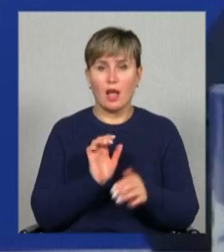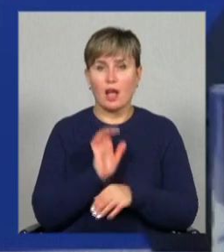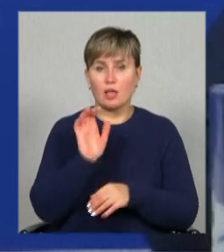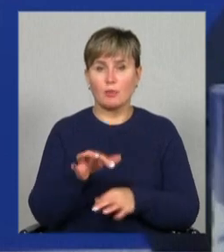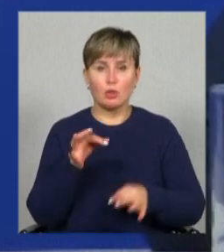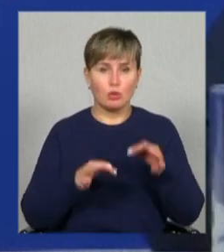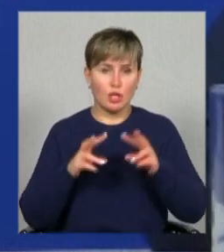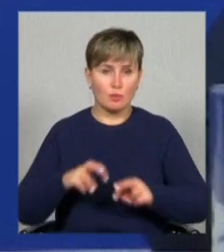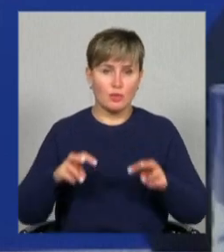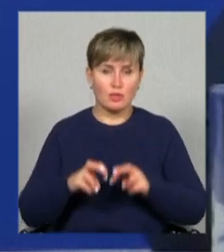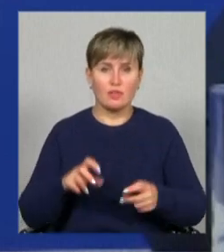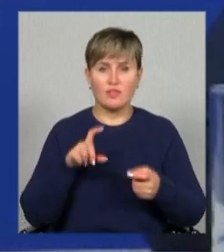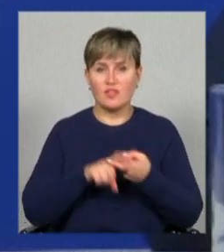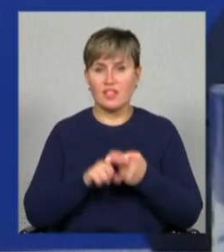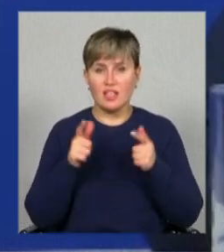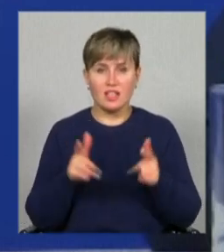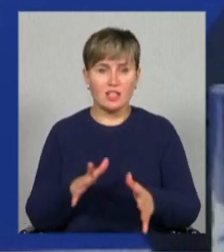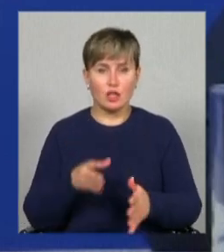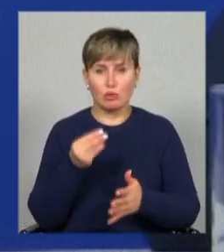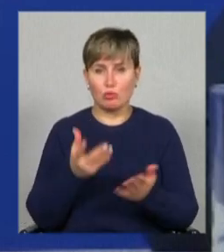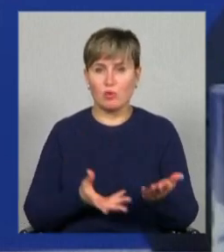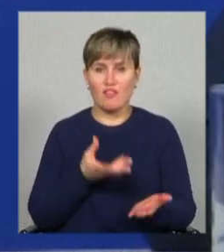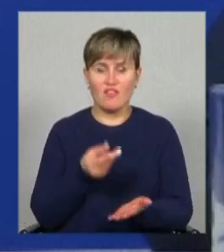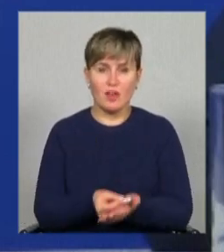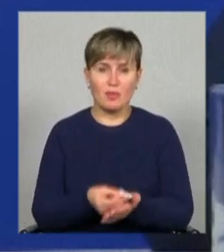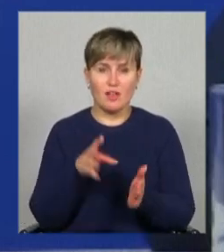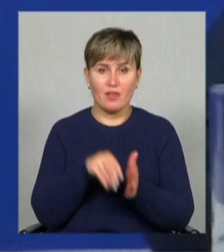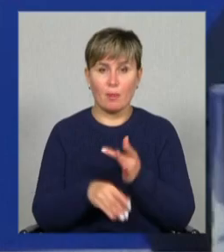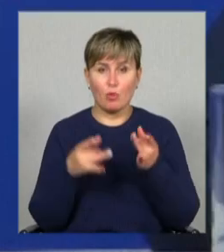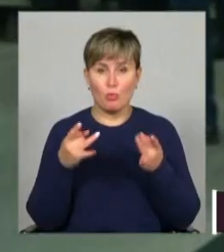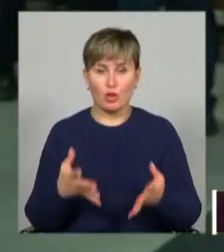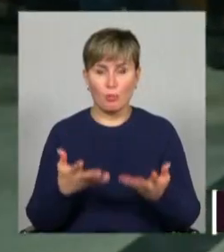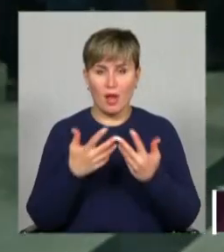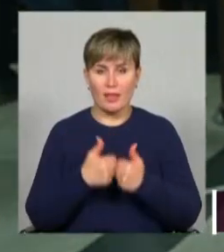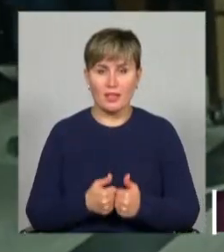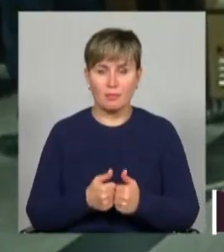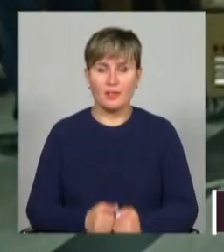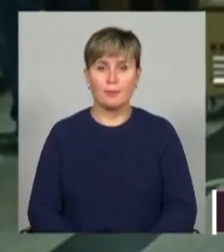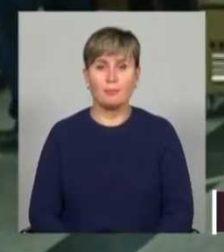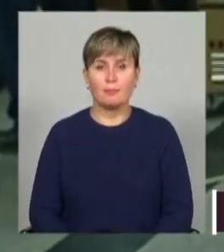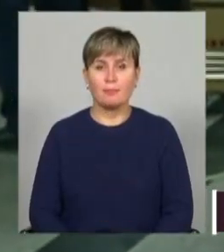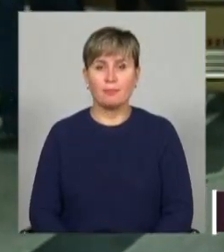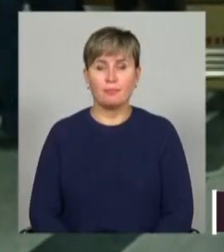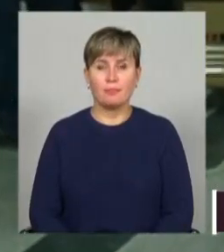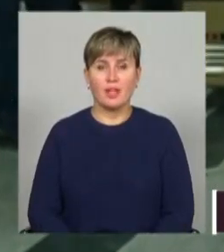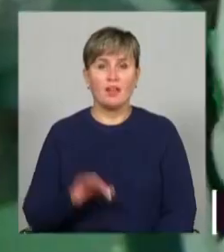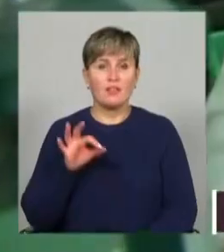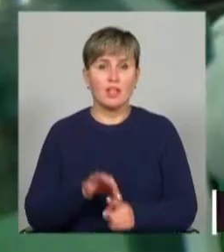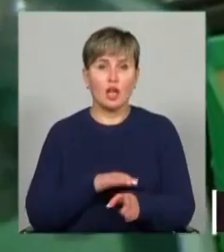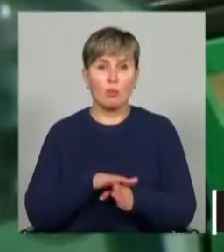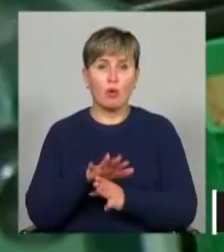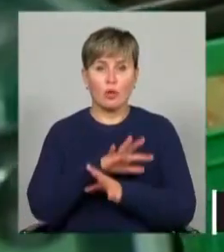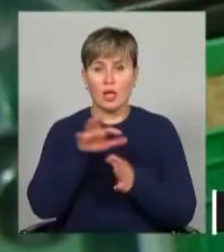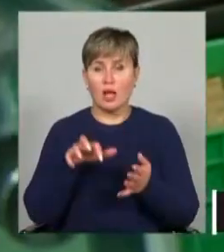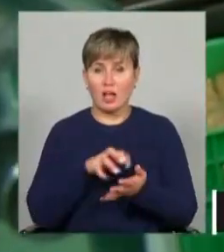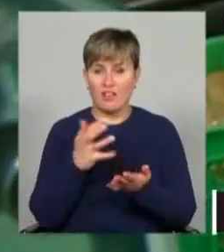судебную экспертизу в связи с несогласием по сумме выплаты в рамках упрощенного механизма. Отметим, что в целях полного охвата